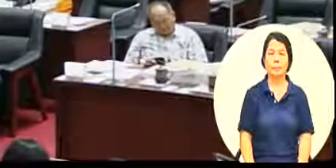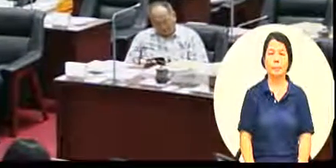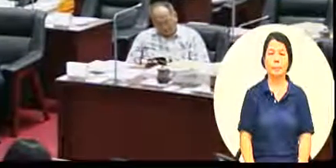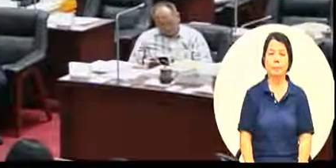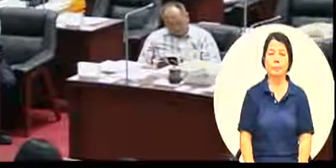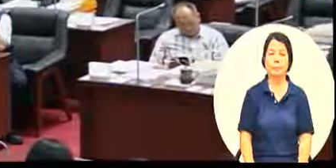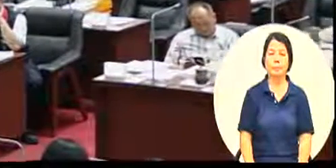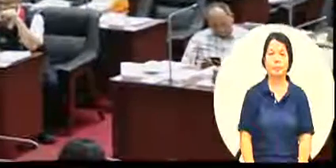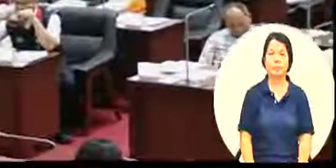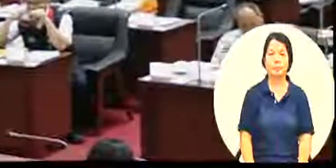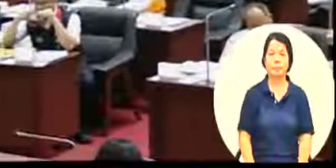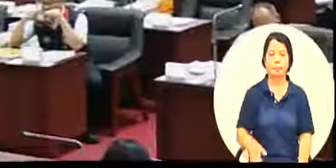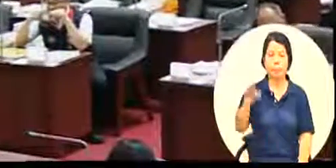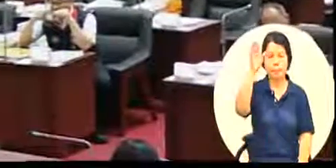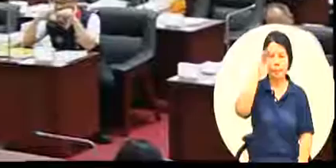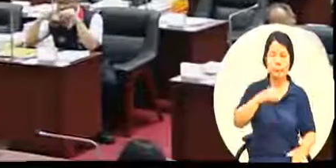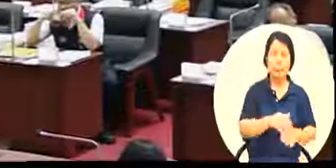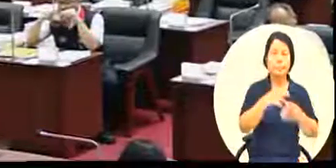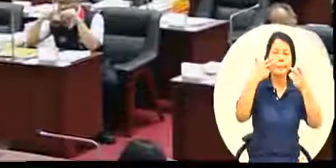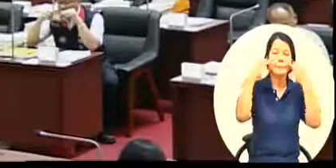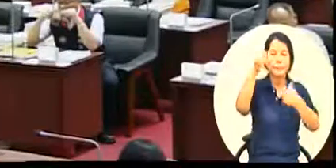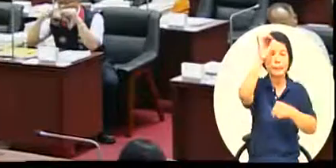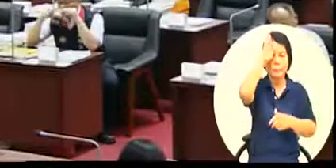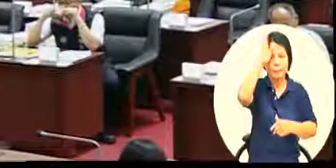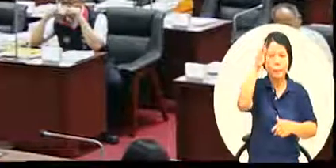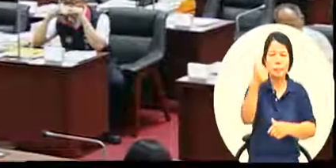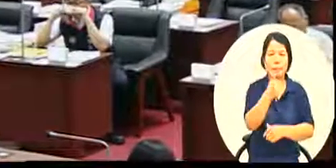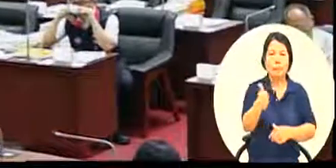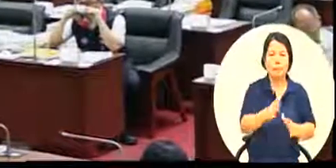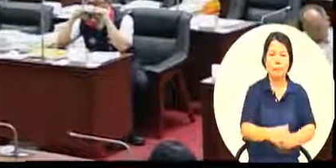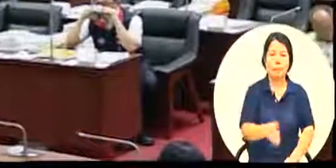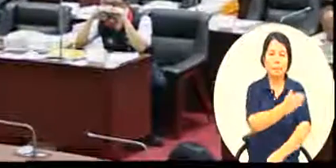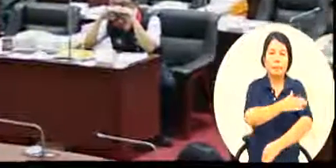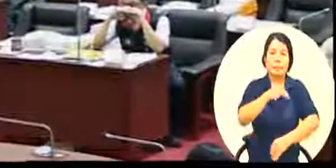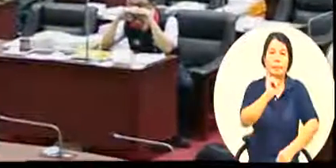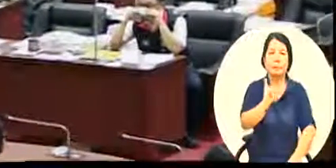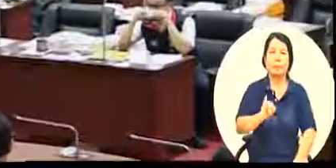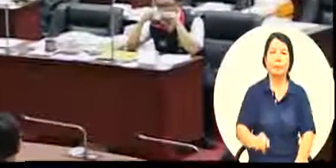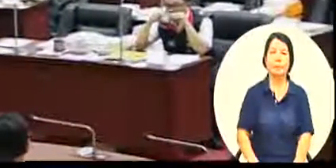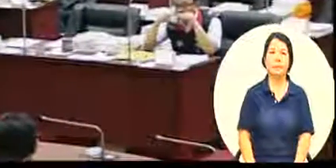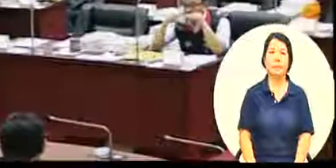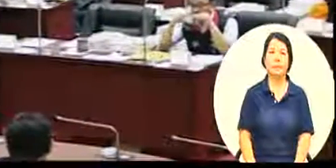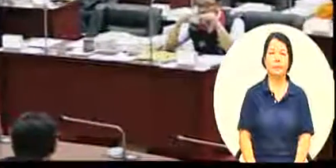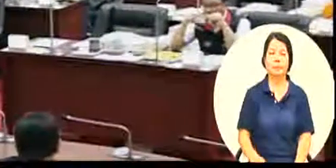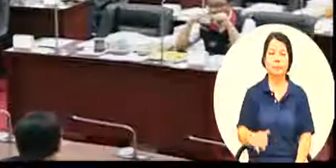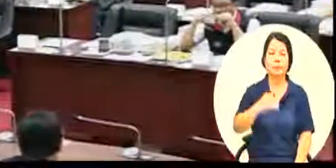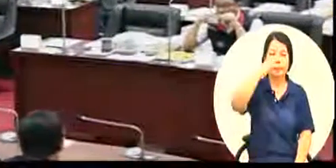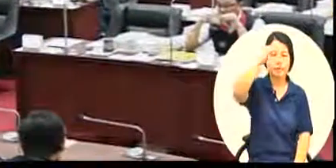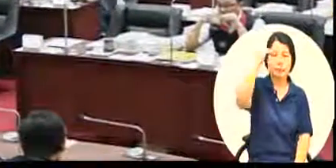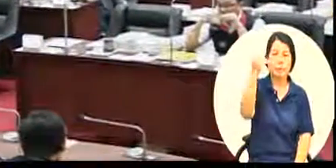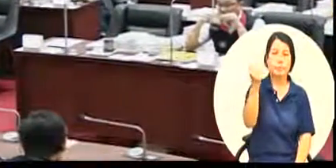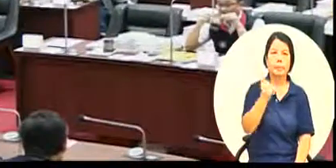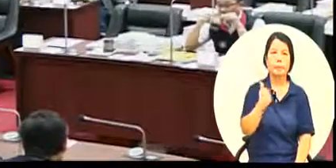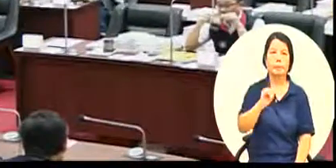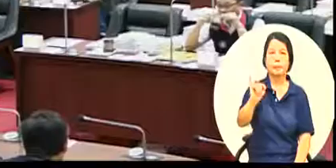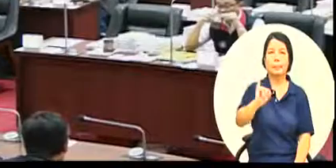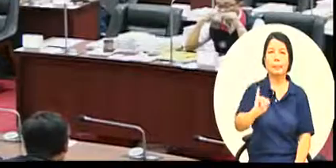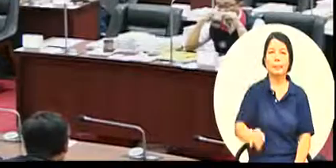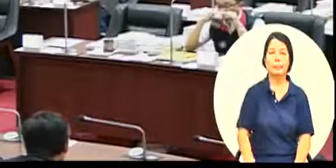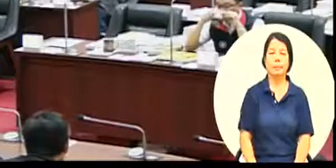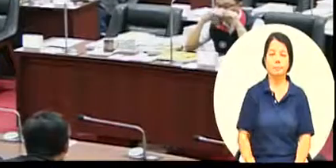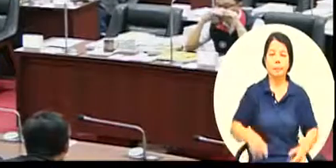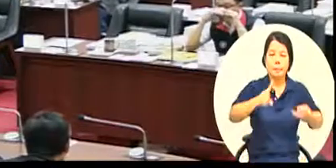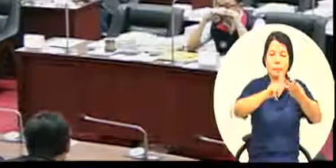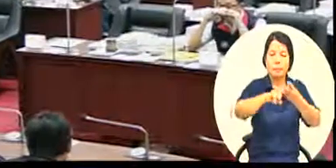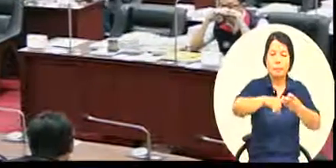二邓英奈议员。陈信宜议员、高敏玲议员、王胜